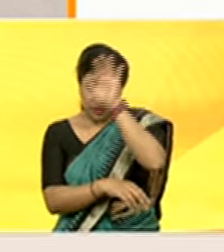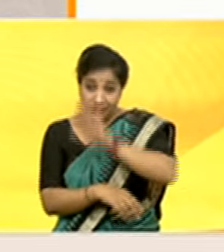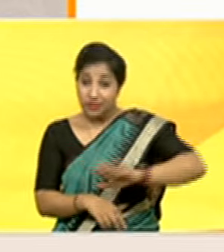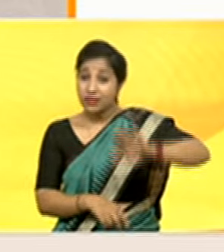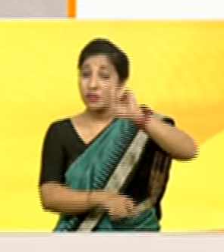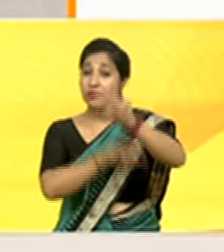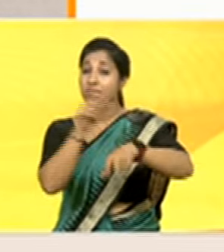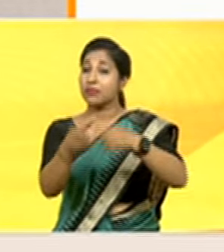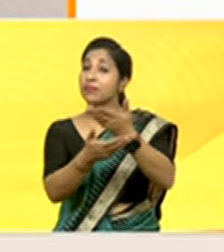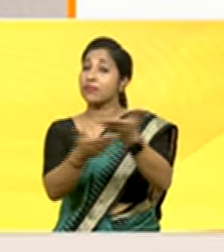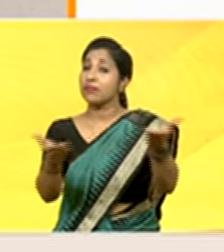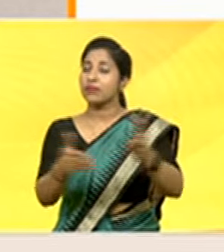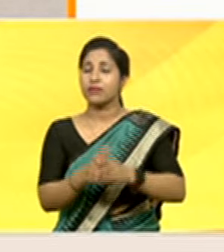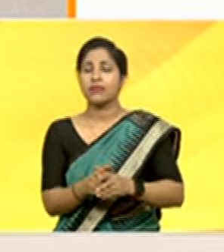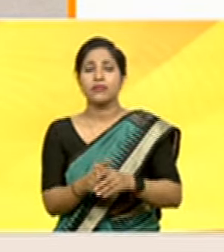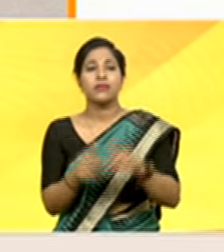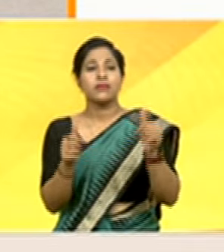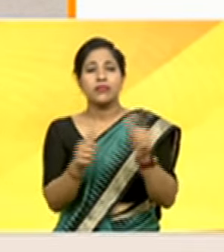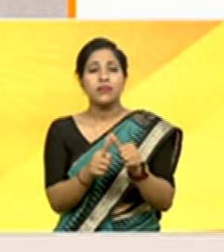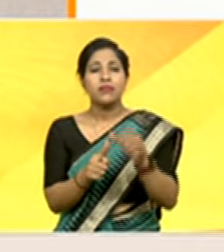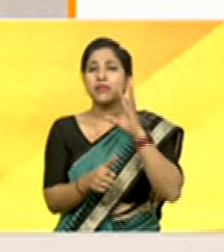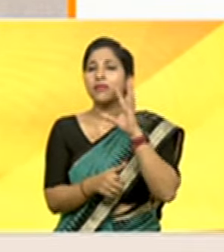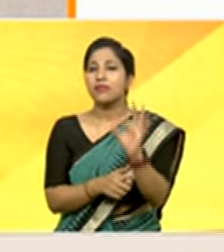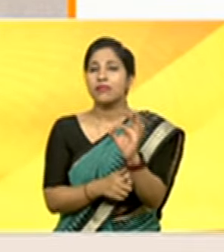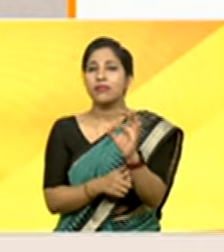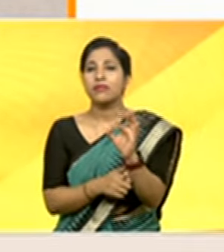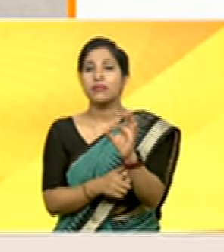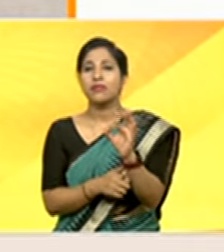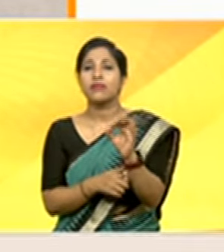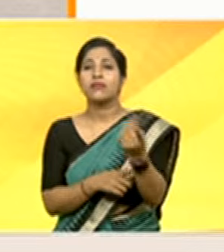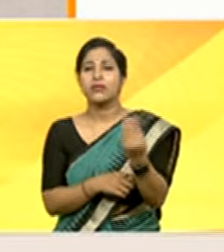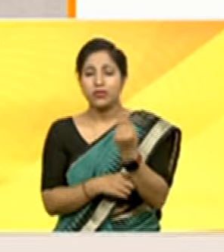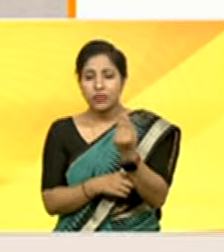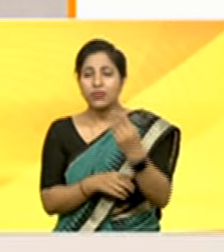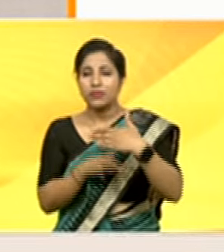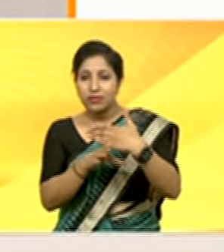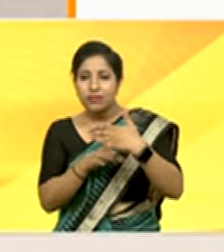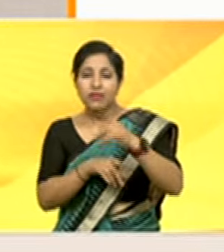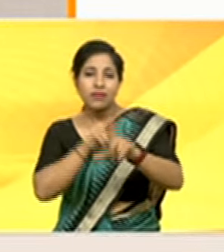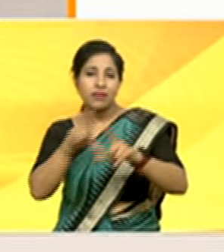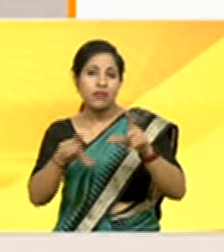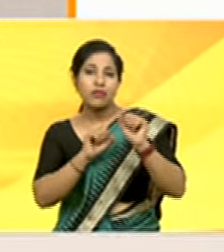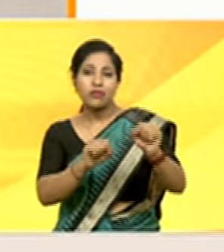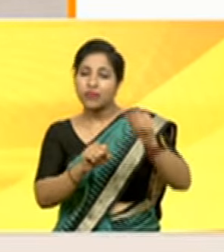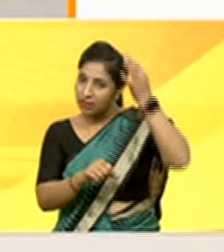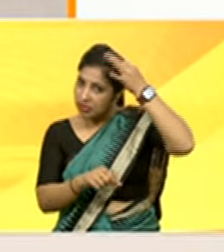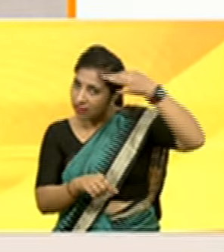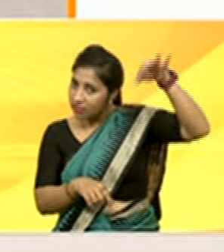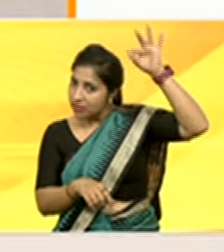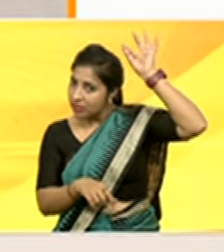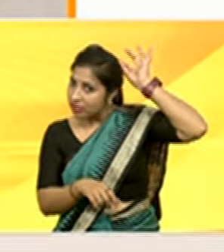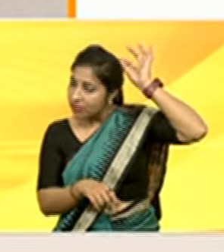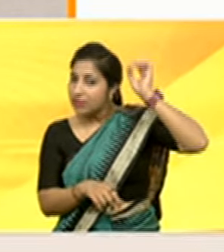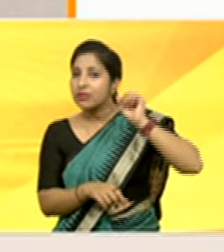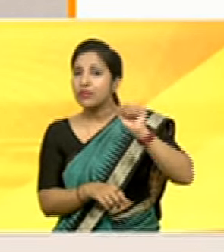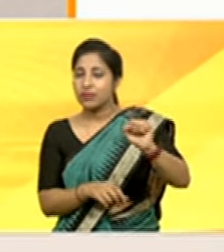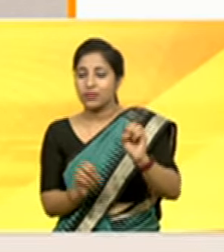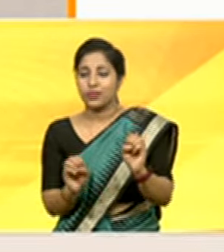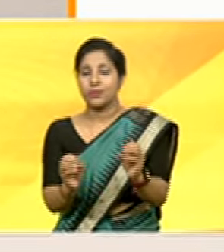अदय अहम किंचित चर्चाम संस्कृत भासायाम